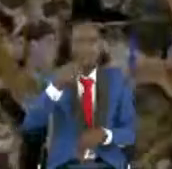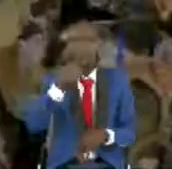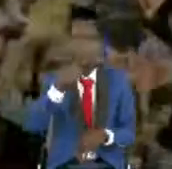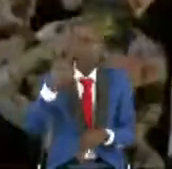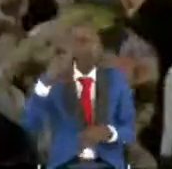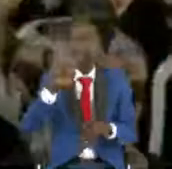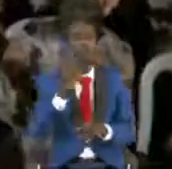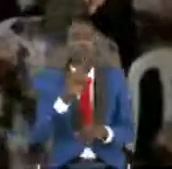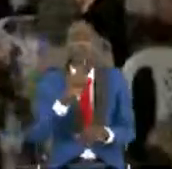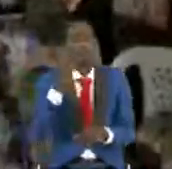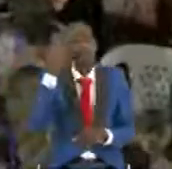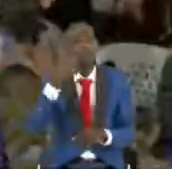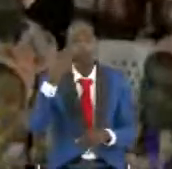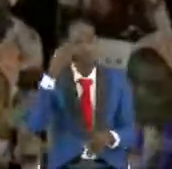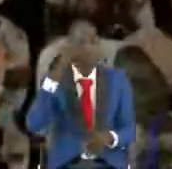tour.